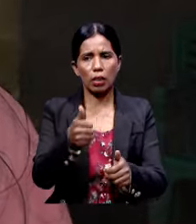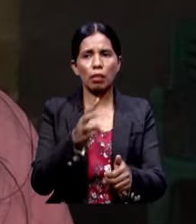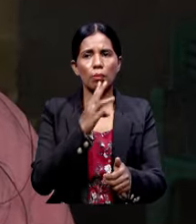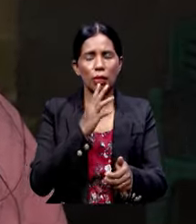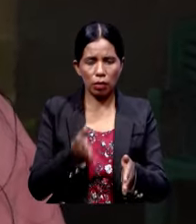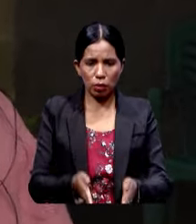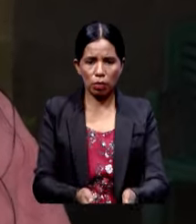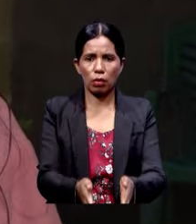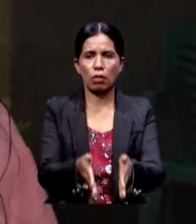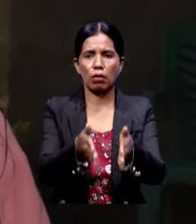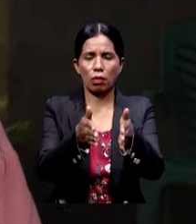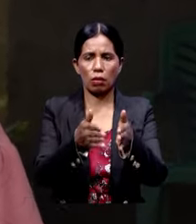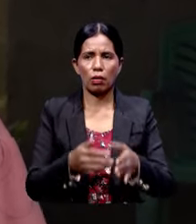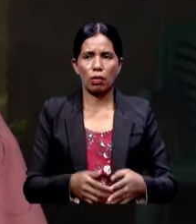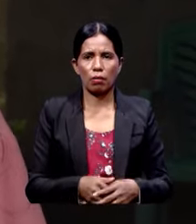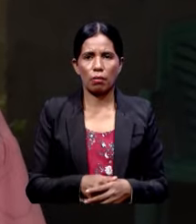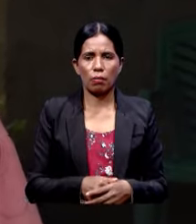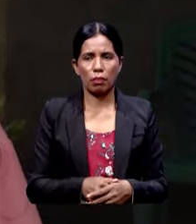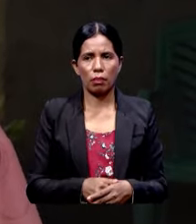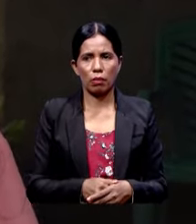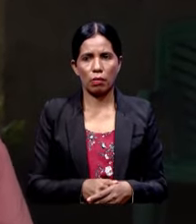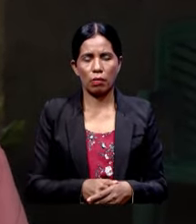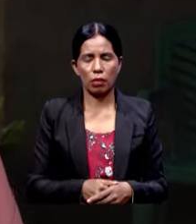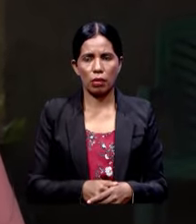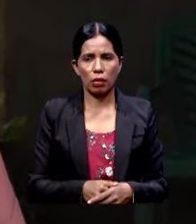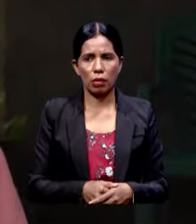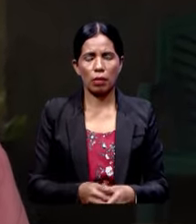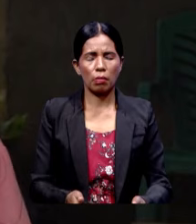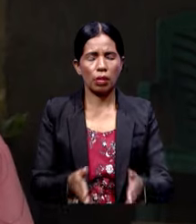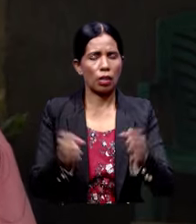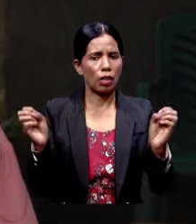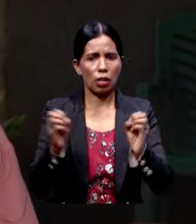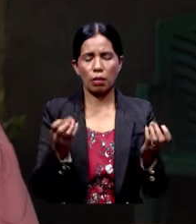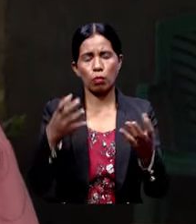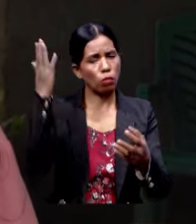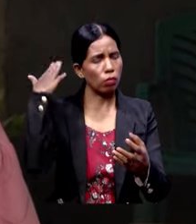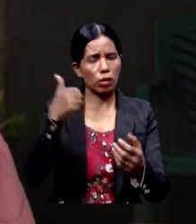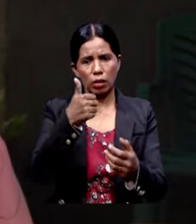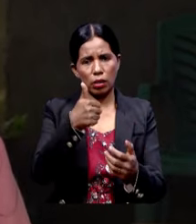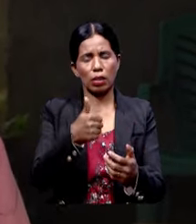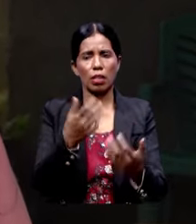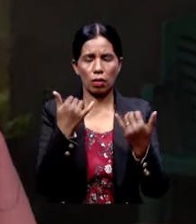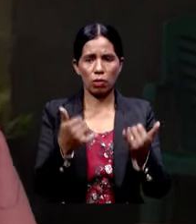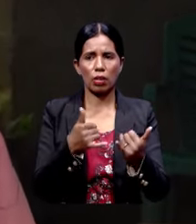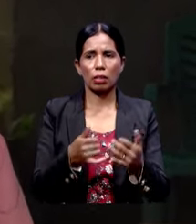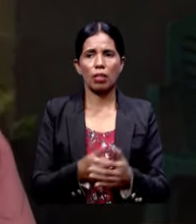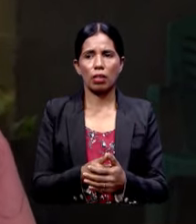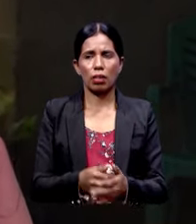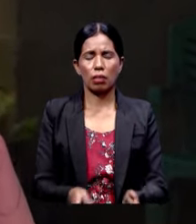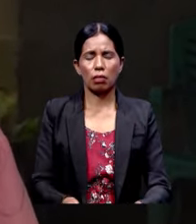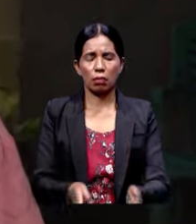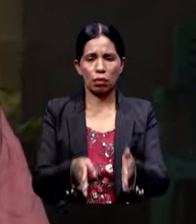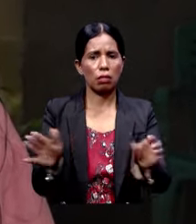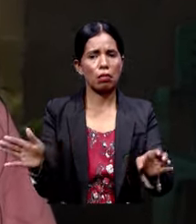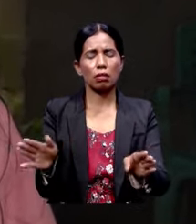tur ne be saluran ne ididiknya be la duum be saida. Mesetala saluran sira ne balun meti nona.